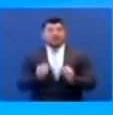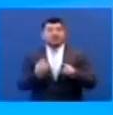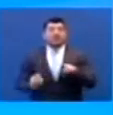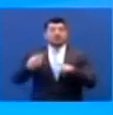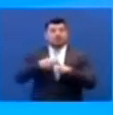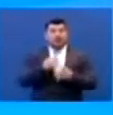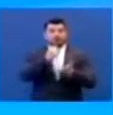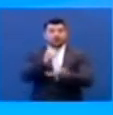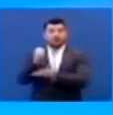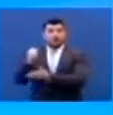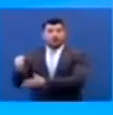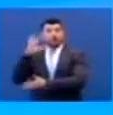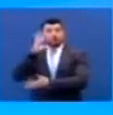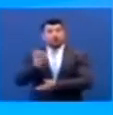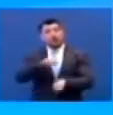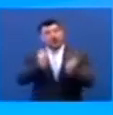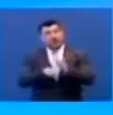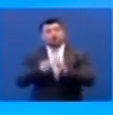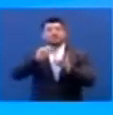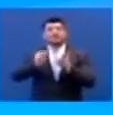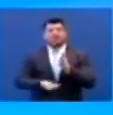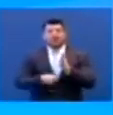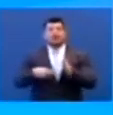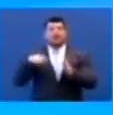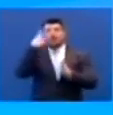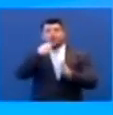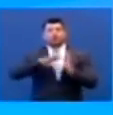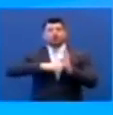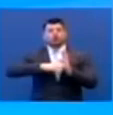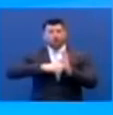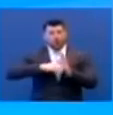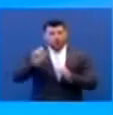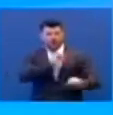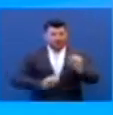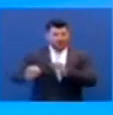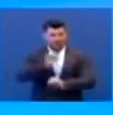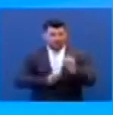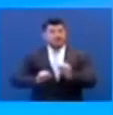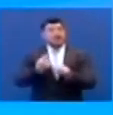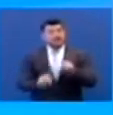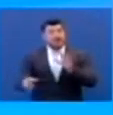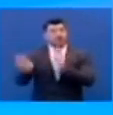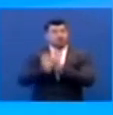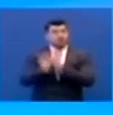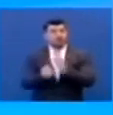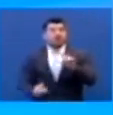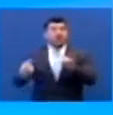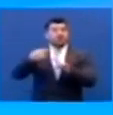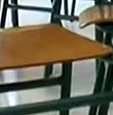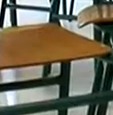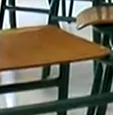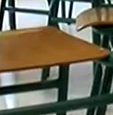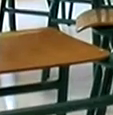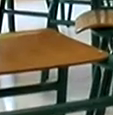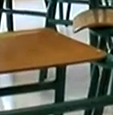για την τροποποίηση των συμβάσεων του προσωπικού καθαριότητας, καθώς επίσης υπάρχει δυνατότητα για πρόσληψη επιπλέον προσωπικού καθαριότητας.